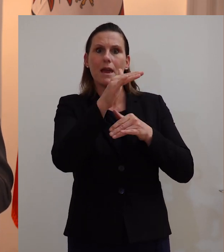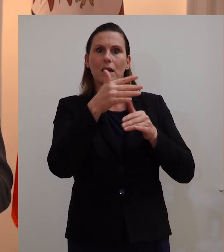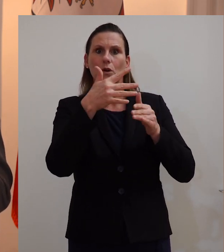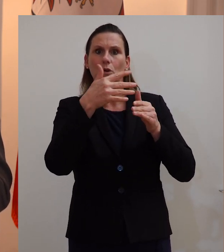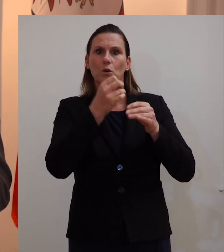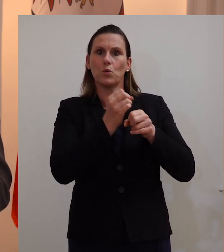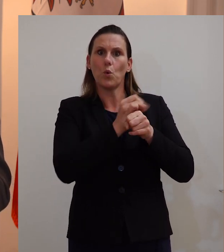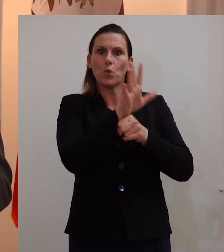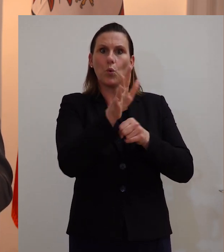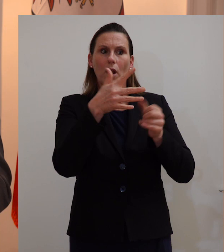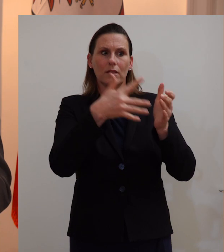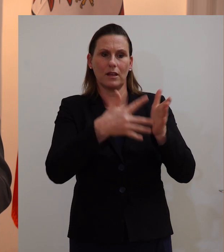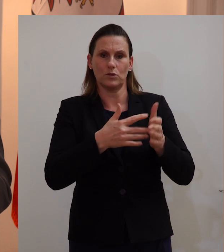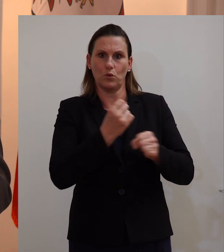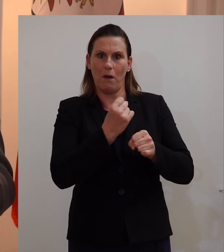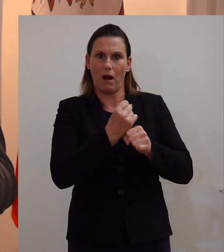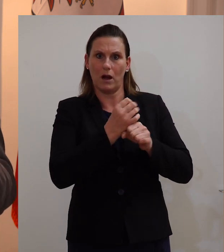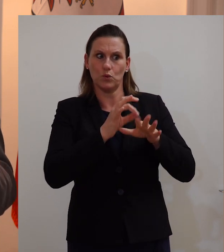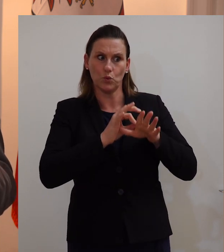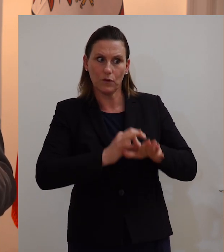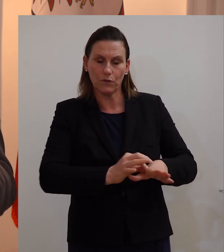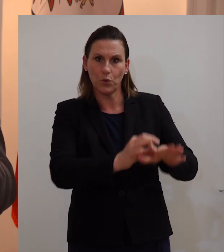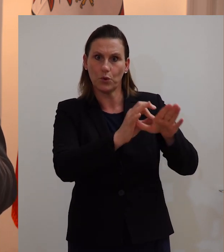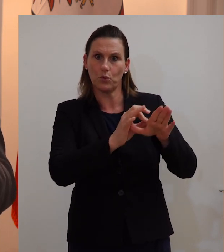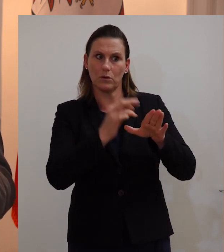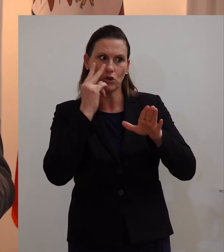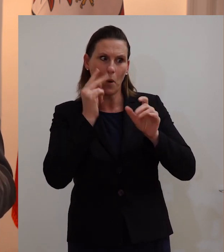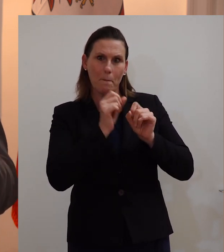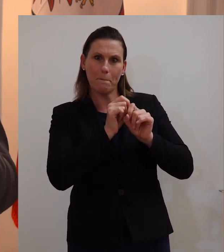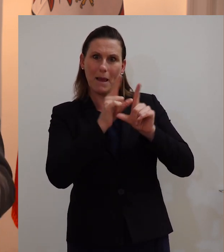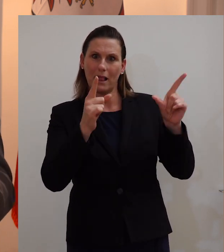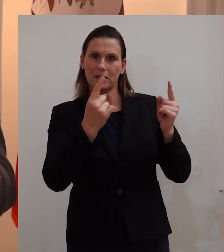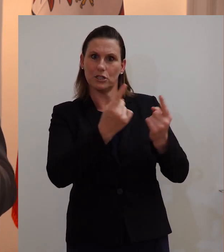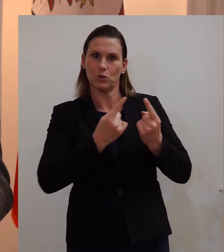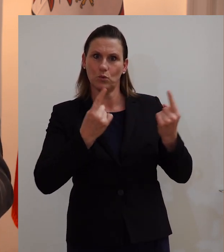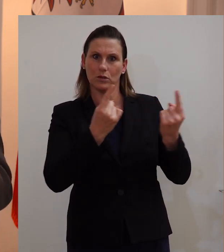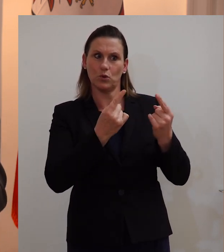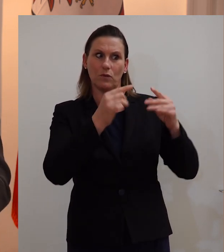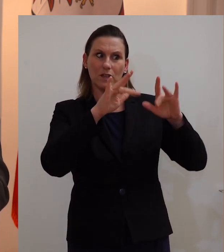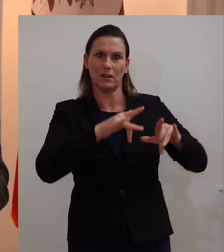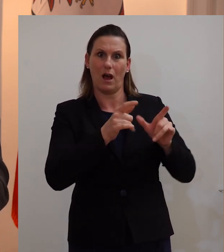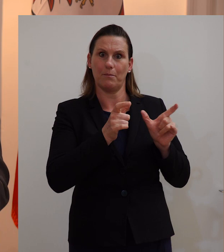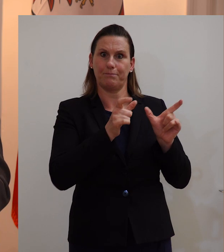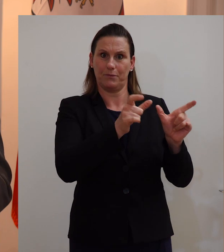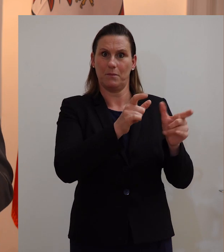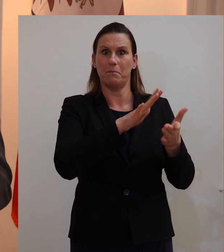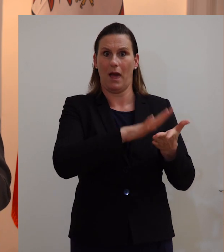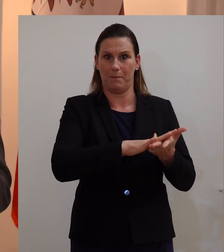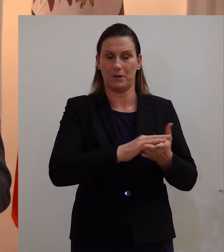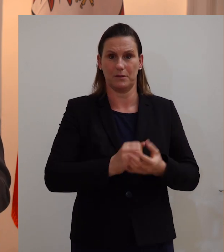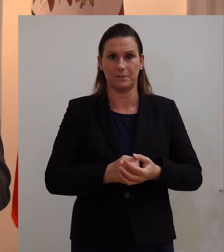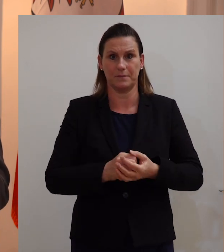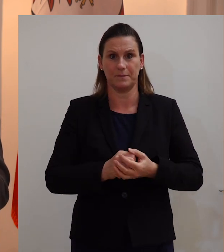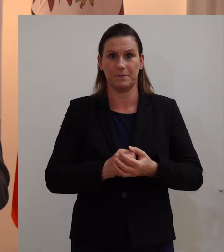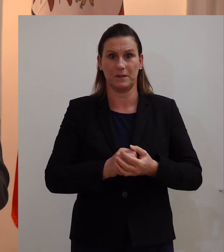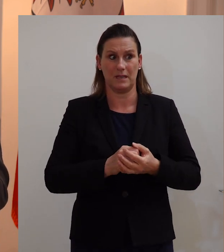Corona-Testungen vorgenommen, damit wir uns ein Bild von der Situation vor Ort machen können. Auf